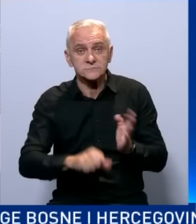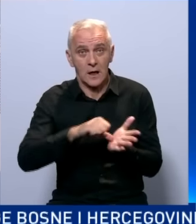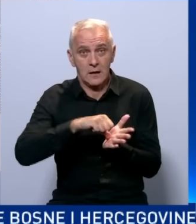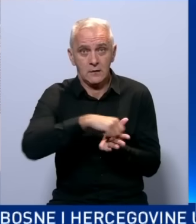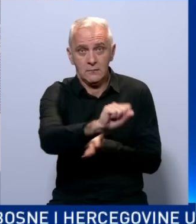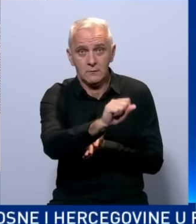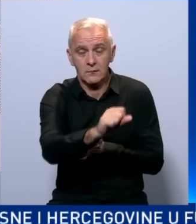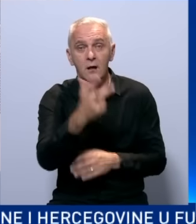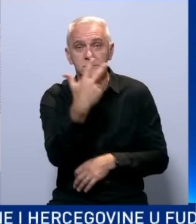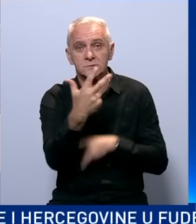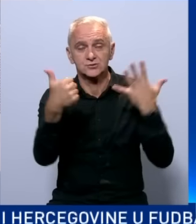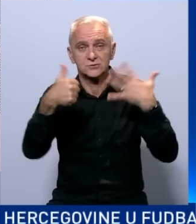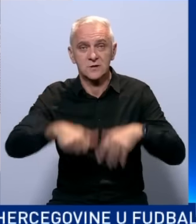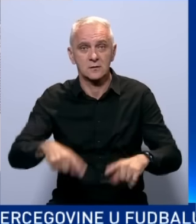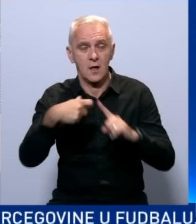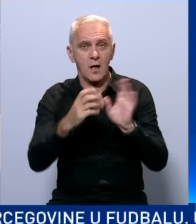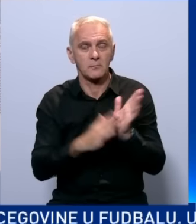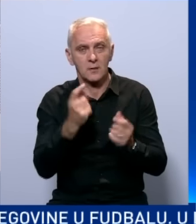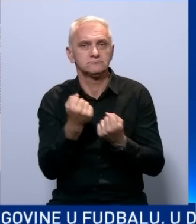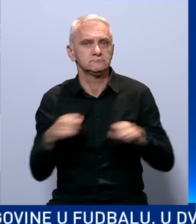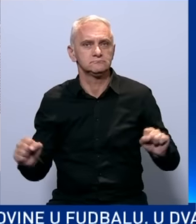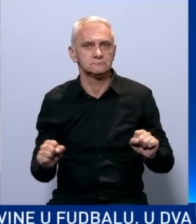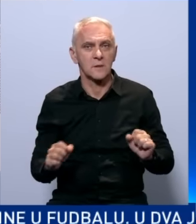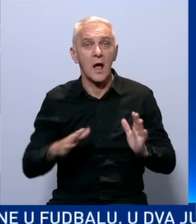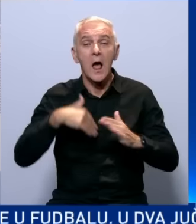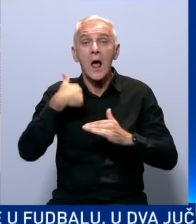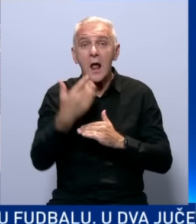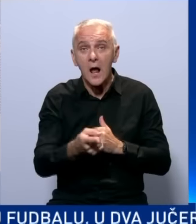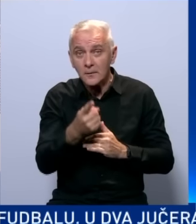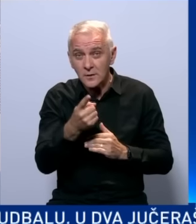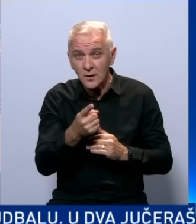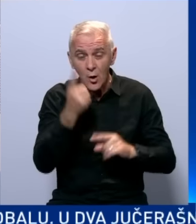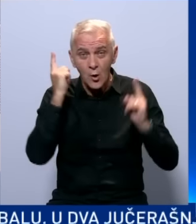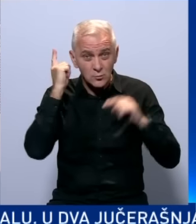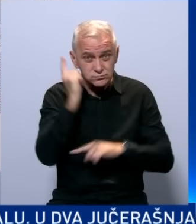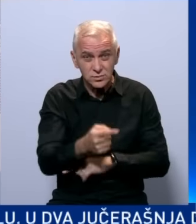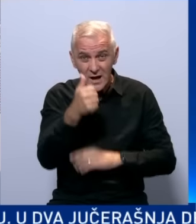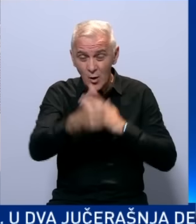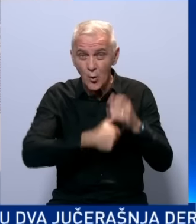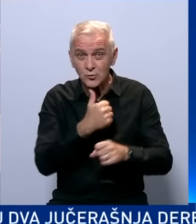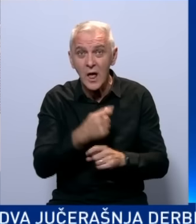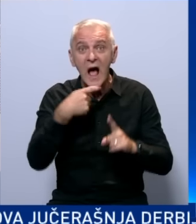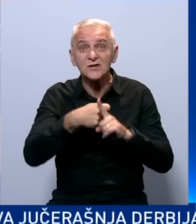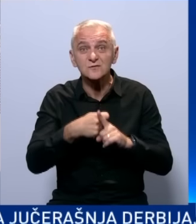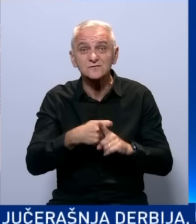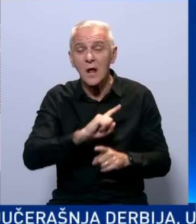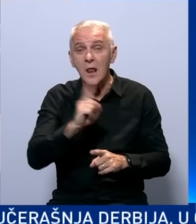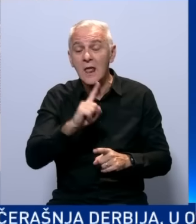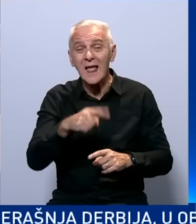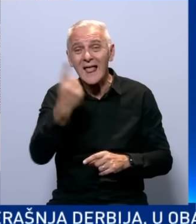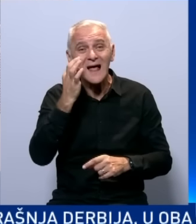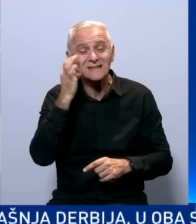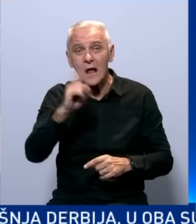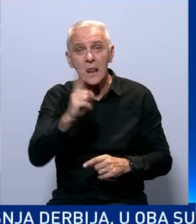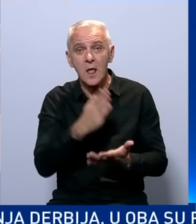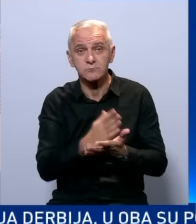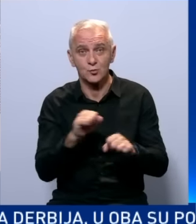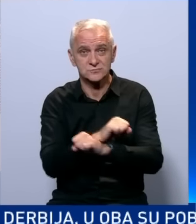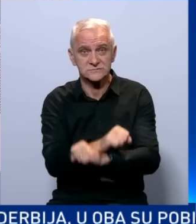otkupio za 36.000 maraka. Nakon osude na godinu zatvora, Kasumović ni dan nije proveo iza